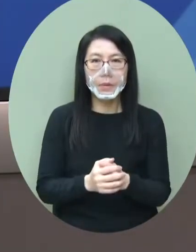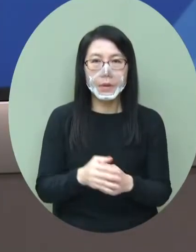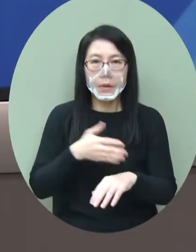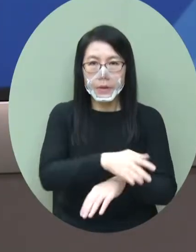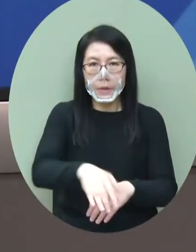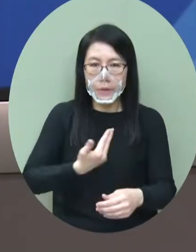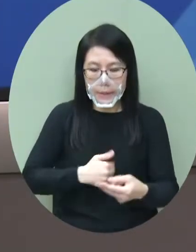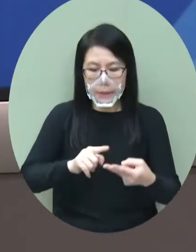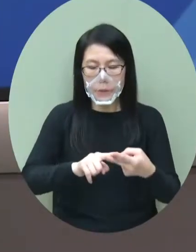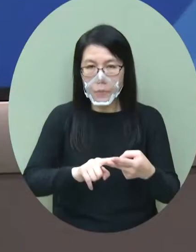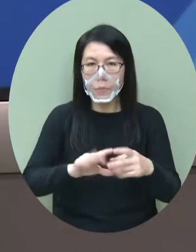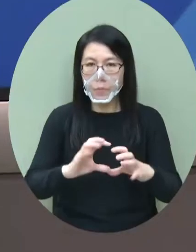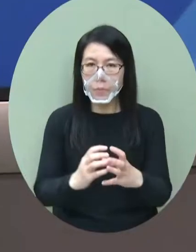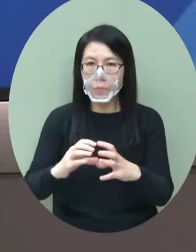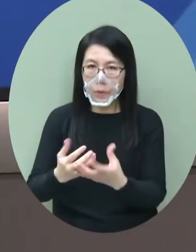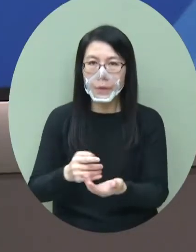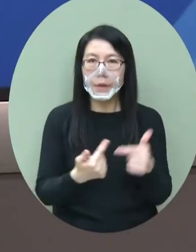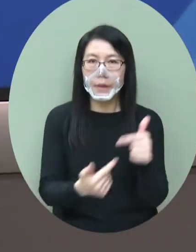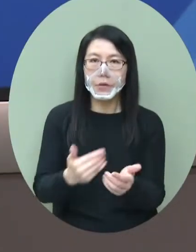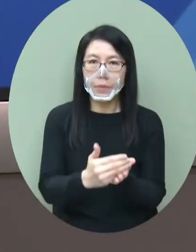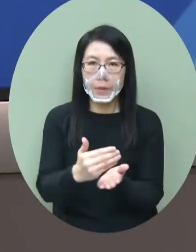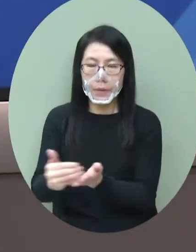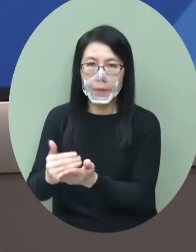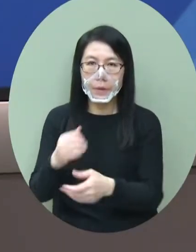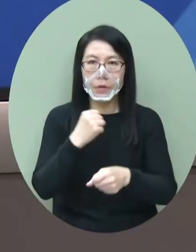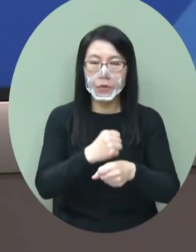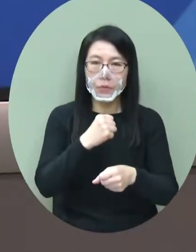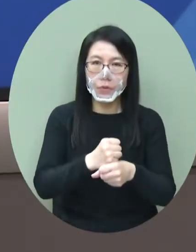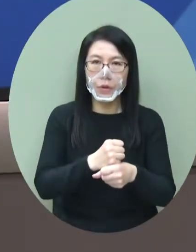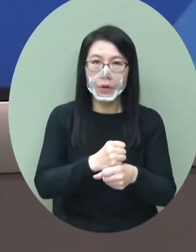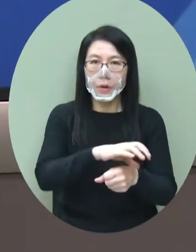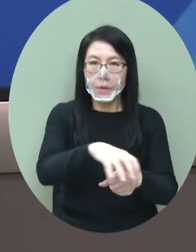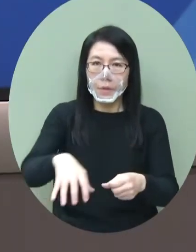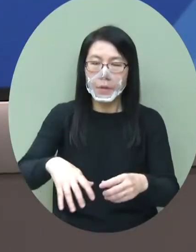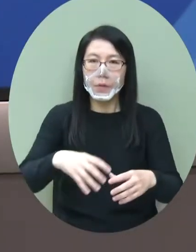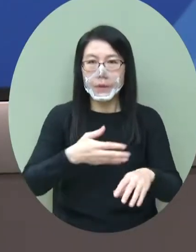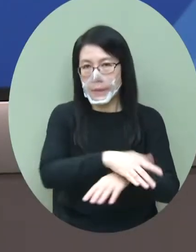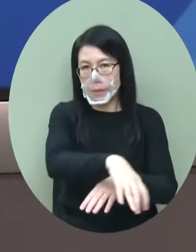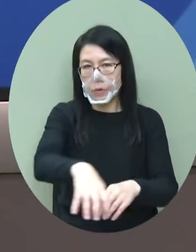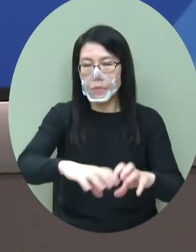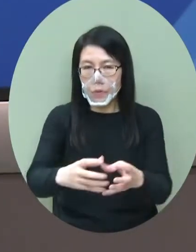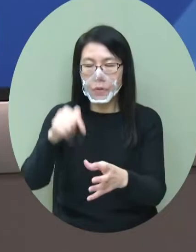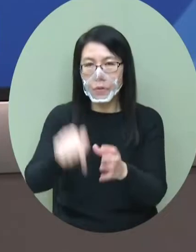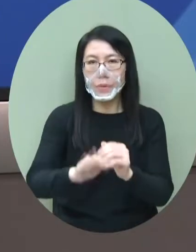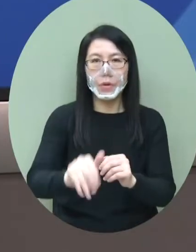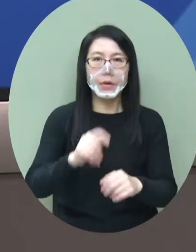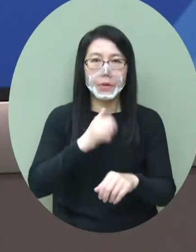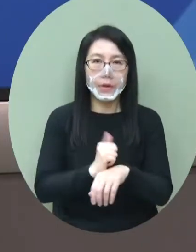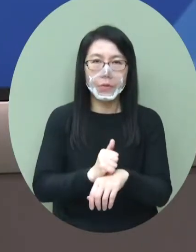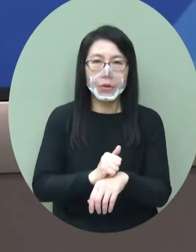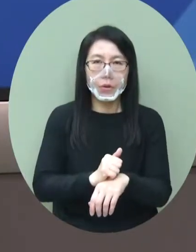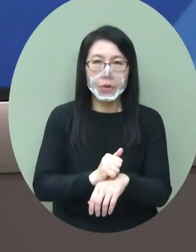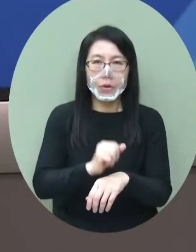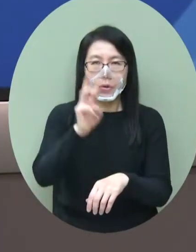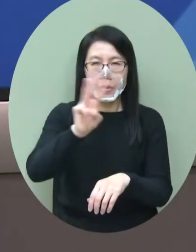过一些社区的义工组织，继续派发给工作单位或者是地区里面，可